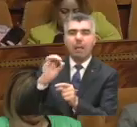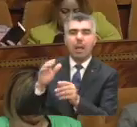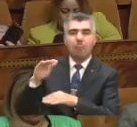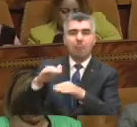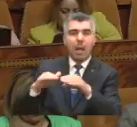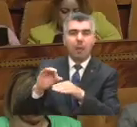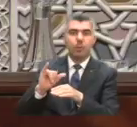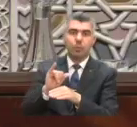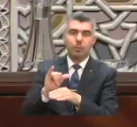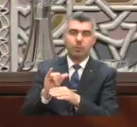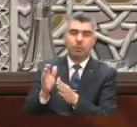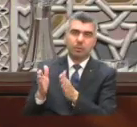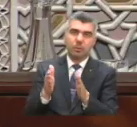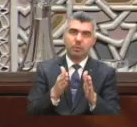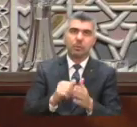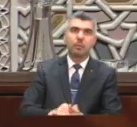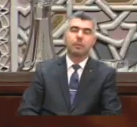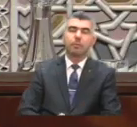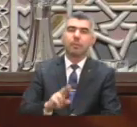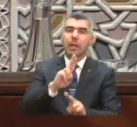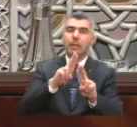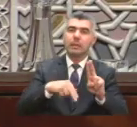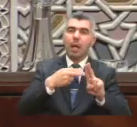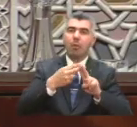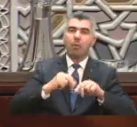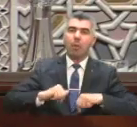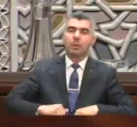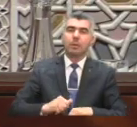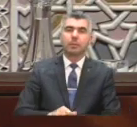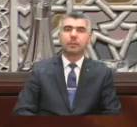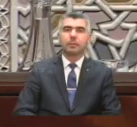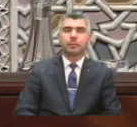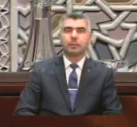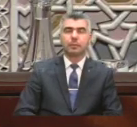شكرا السيدة النائبة، شكرا. جواب السيدة الوزيرة.